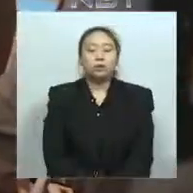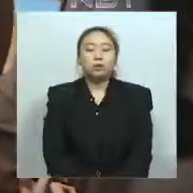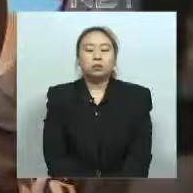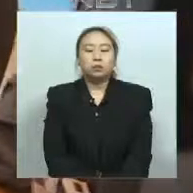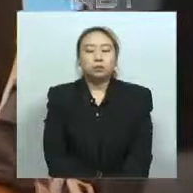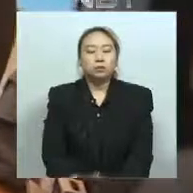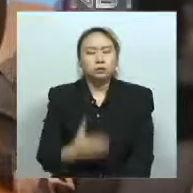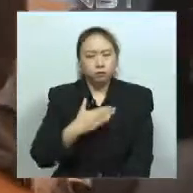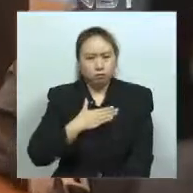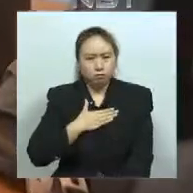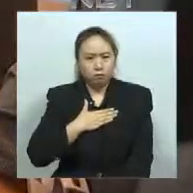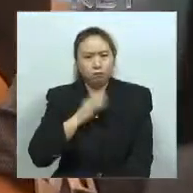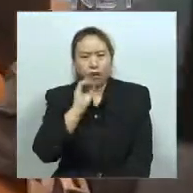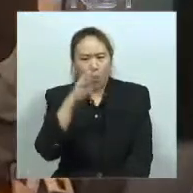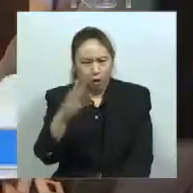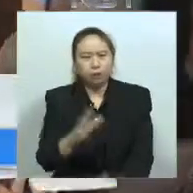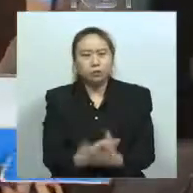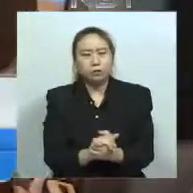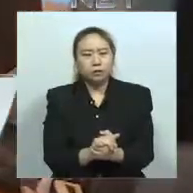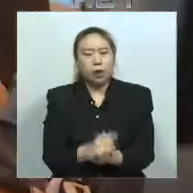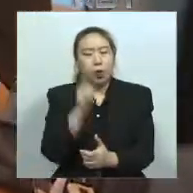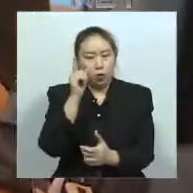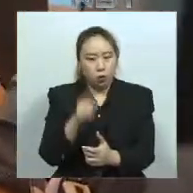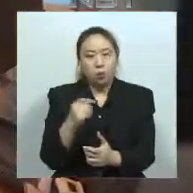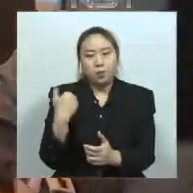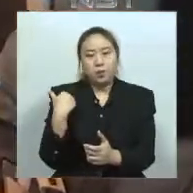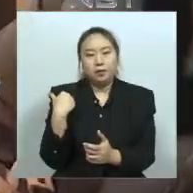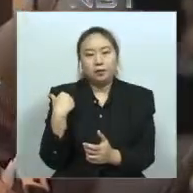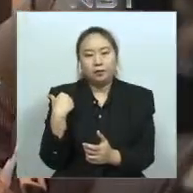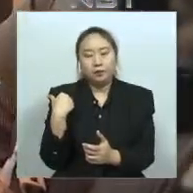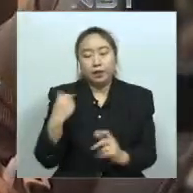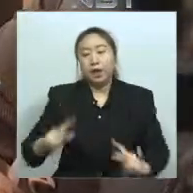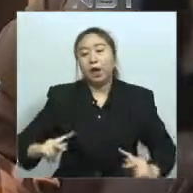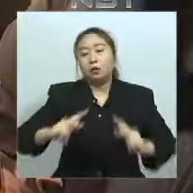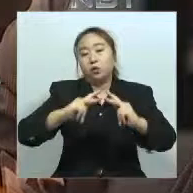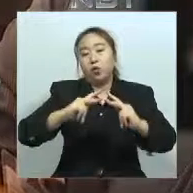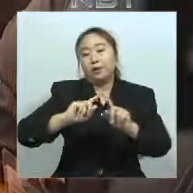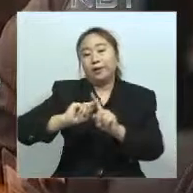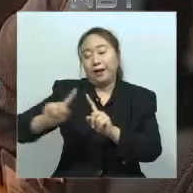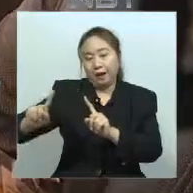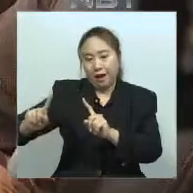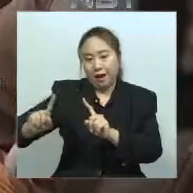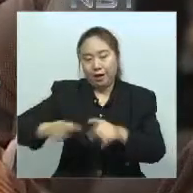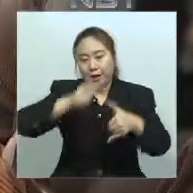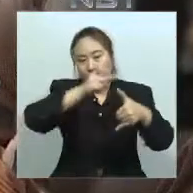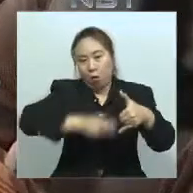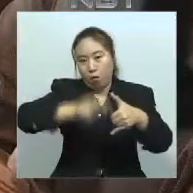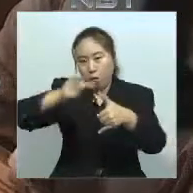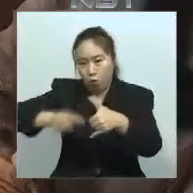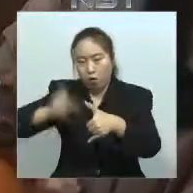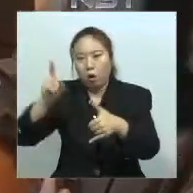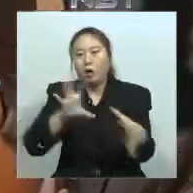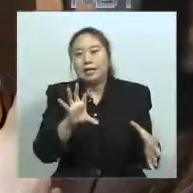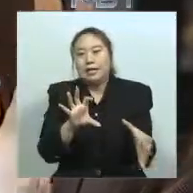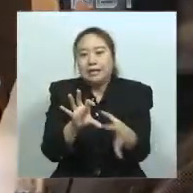ที่ผมเรียนนะมันก็ต้องประกอบไปด้วยกันนะครับกระทรวงต่างๆแล้วก็ตัวบุคคลเนี่ยต้องมีความเกี่ยวข้องกันนะ